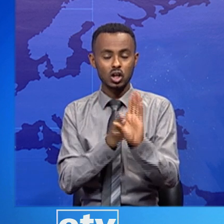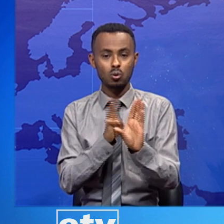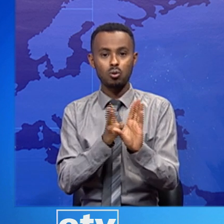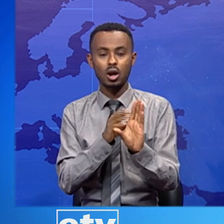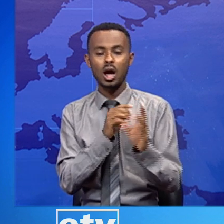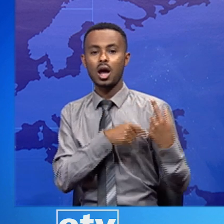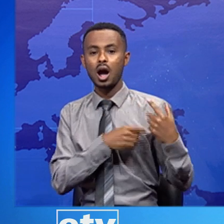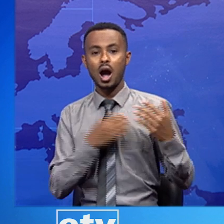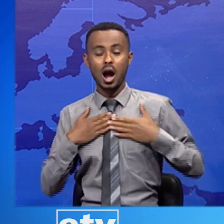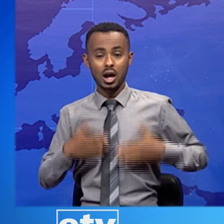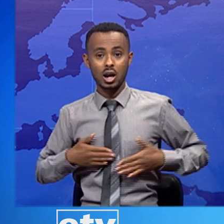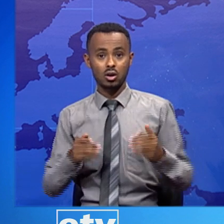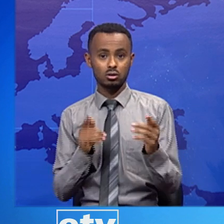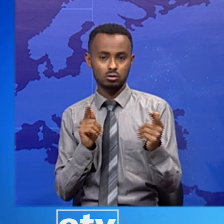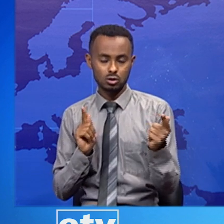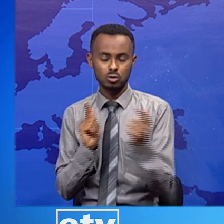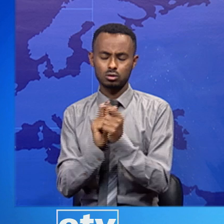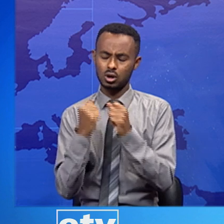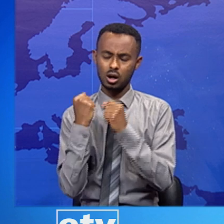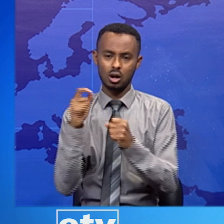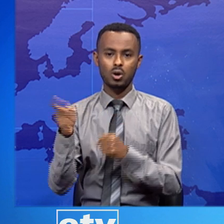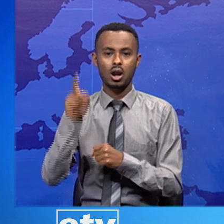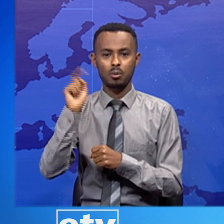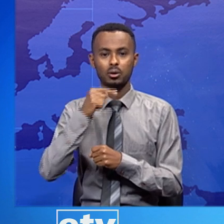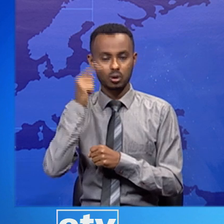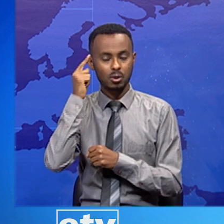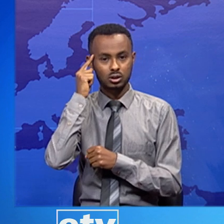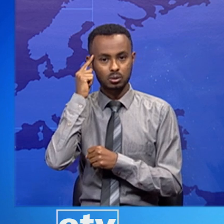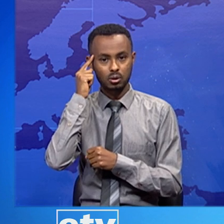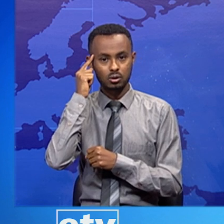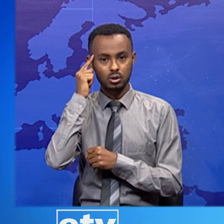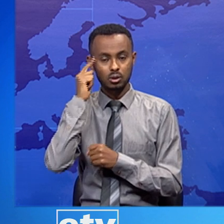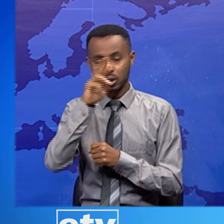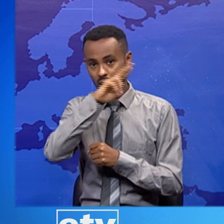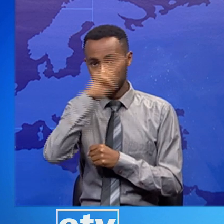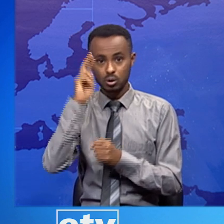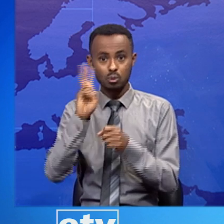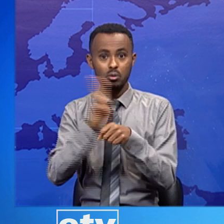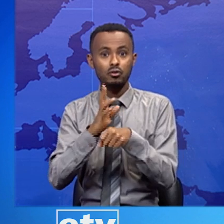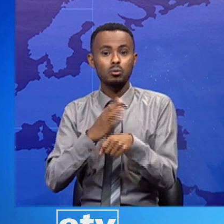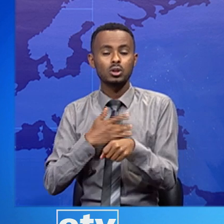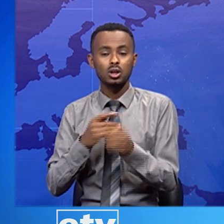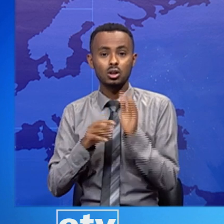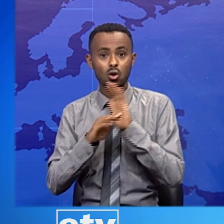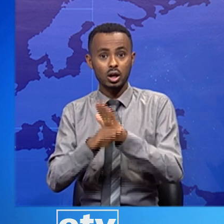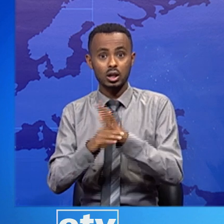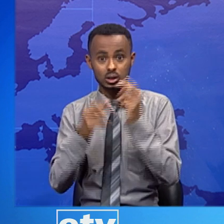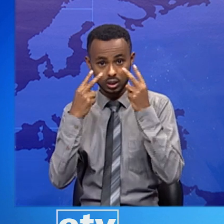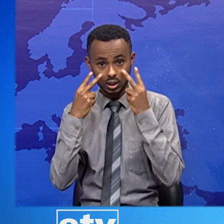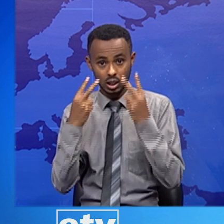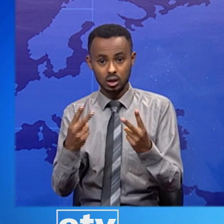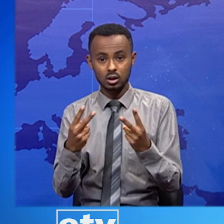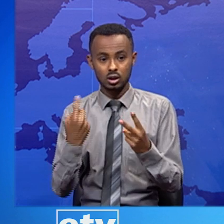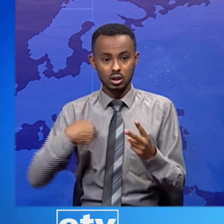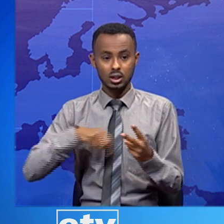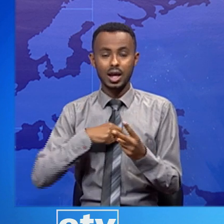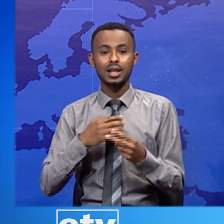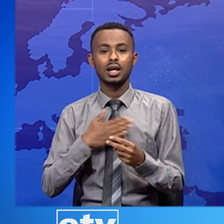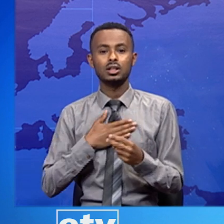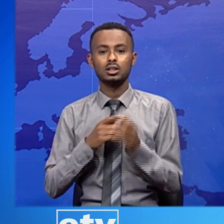እንዳልኩት ቅድም የስነ ልቦና አካላዊ ተግባቦቱ ጠንካራ መሆን አለበት ብዬ ነው። ምክንያቱም በፊልሞቻችን ላይ ተወክለን